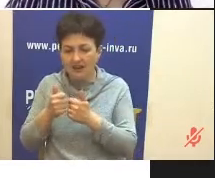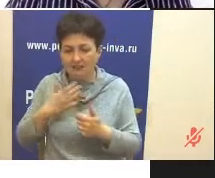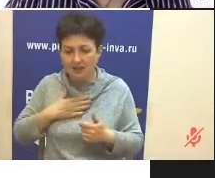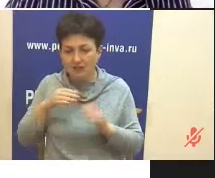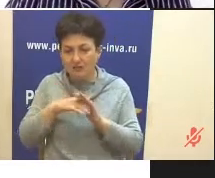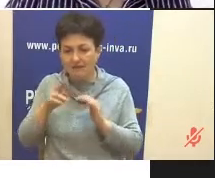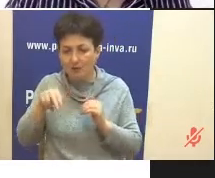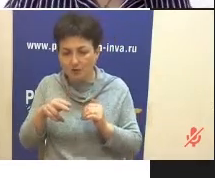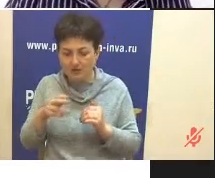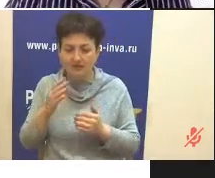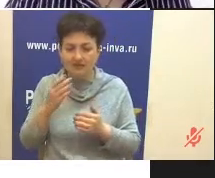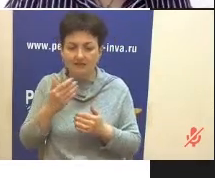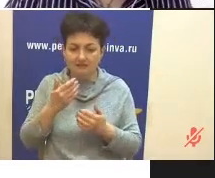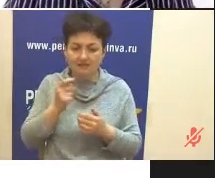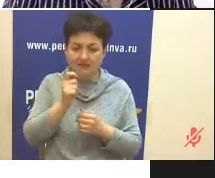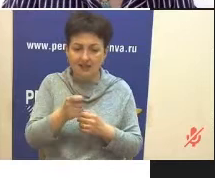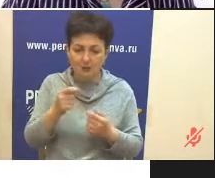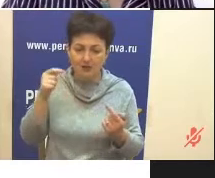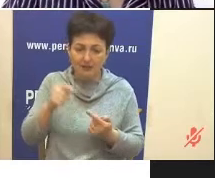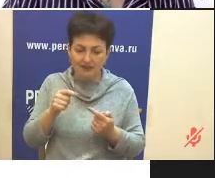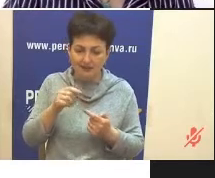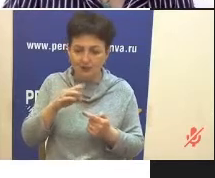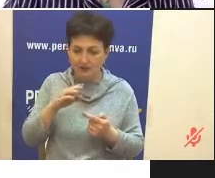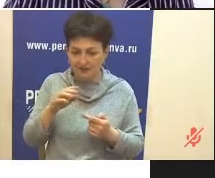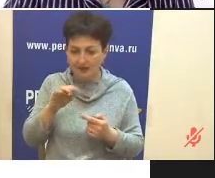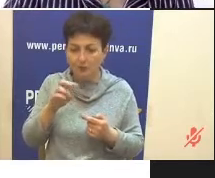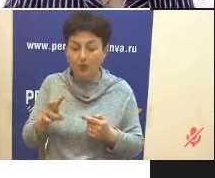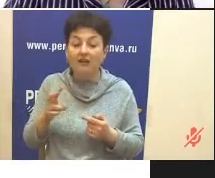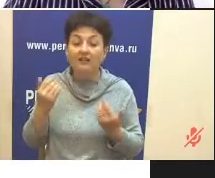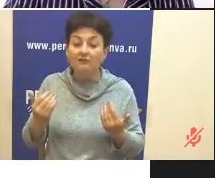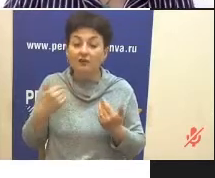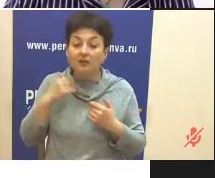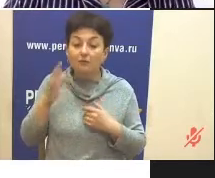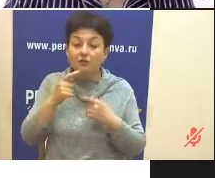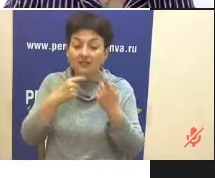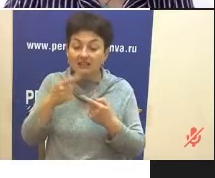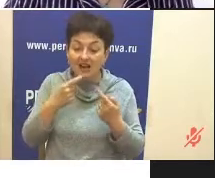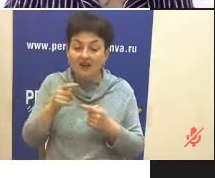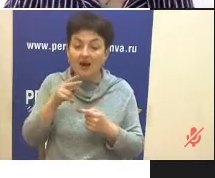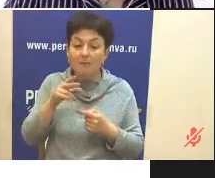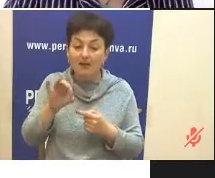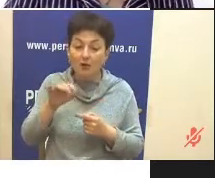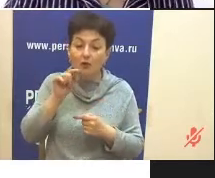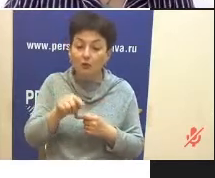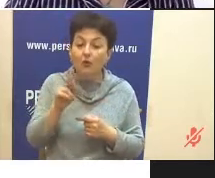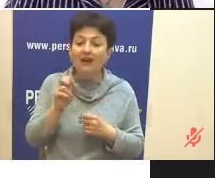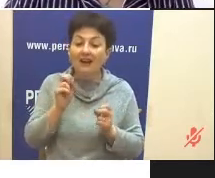фондом существует и задает определенный тон. Вот. И мы, собственно, с вами сегодня будем говорить ровно про то,